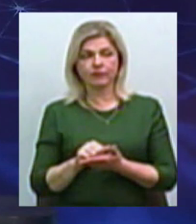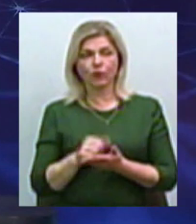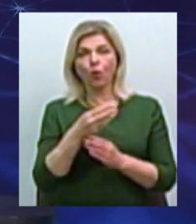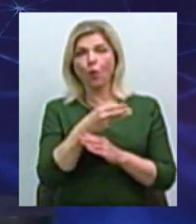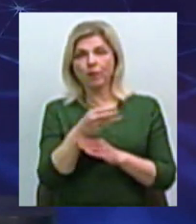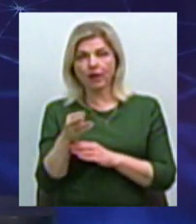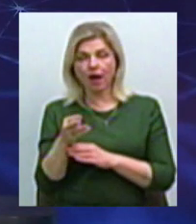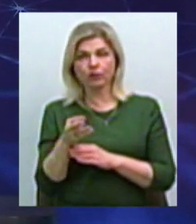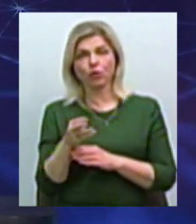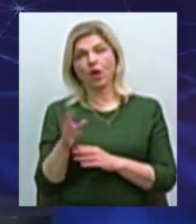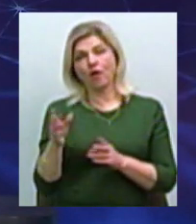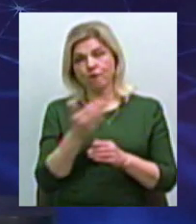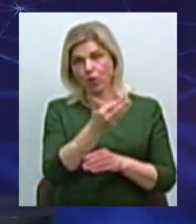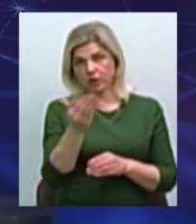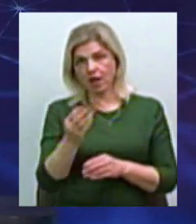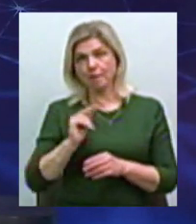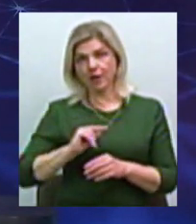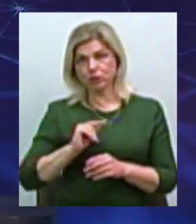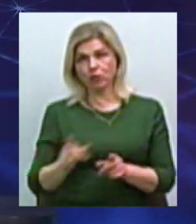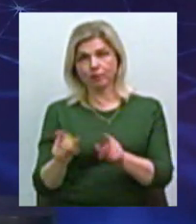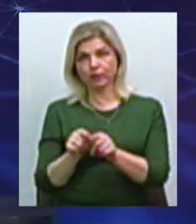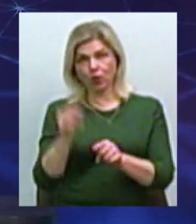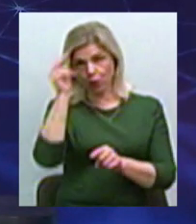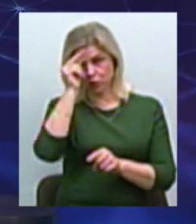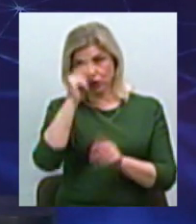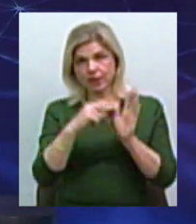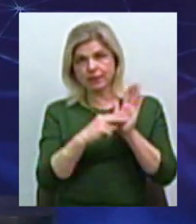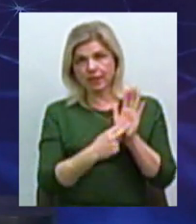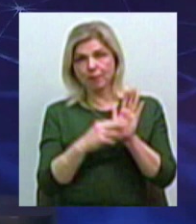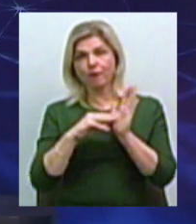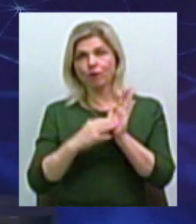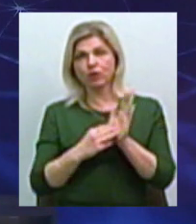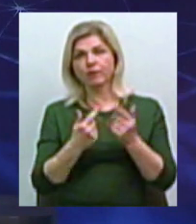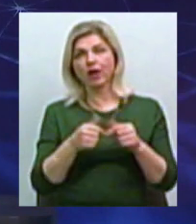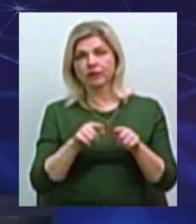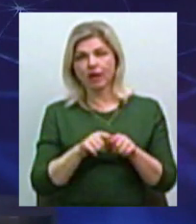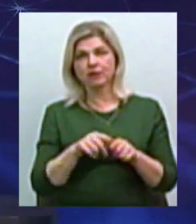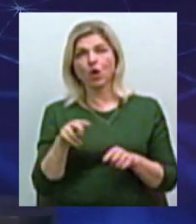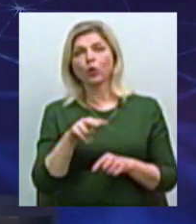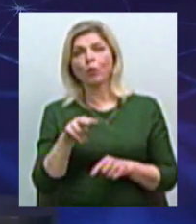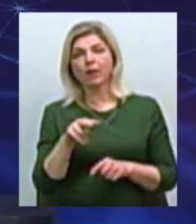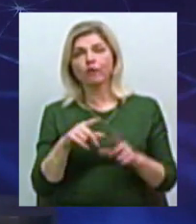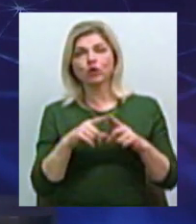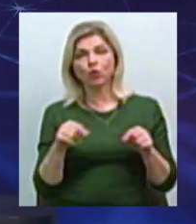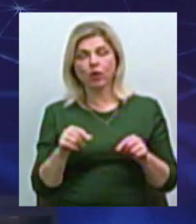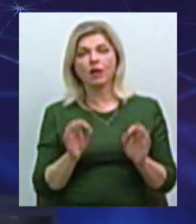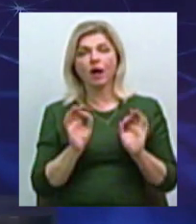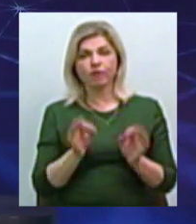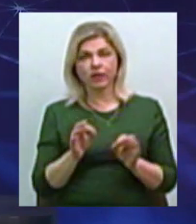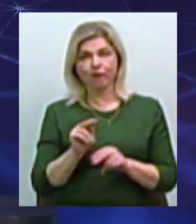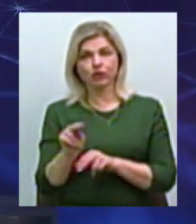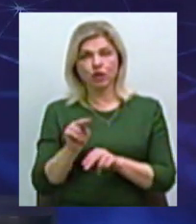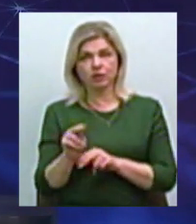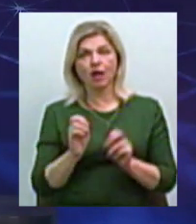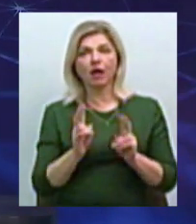і монтажери, вони працюють з учнями 7-8 класів Лупарівської школи. Якраз вчать їх,